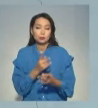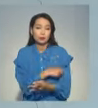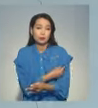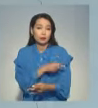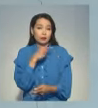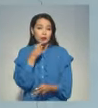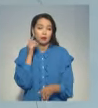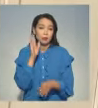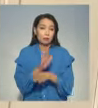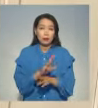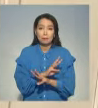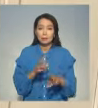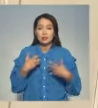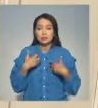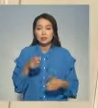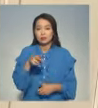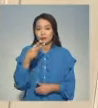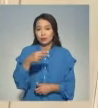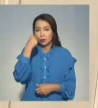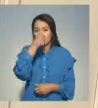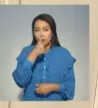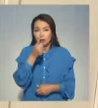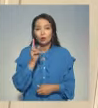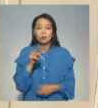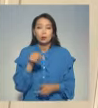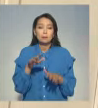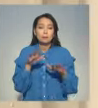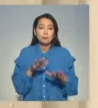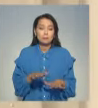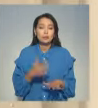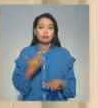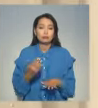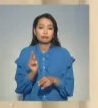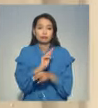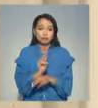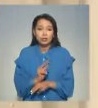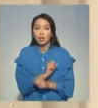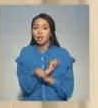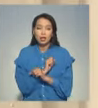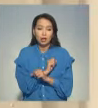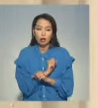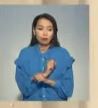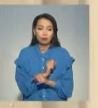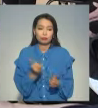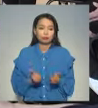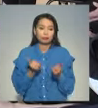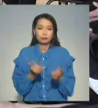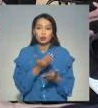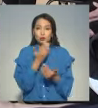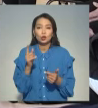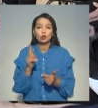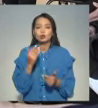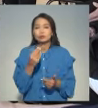говорят, по приказу Минздрава от 2020 года, тем, кто находится на принудительном лечении, каникулы не положены. Что